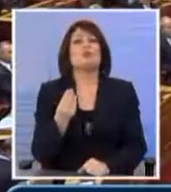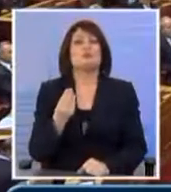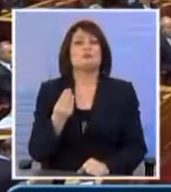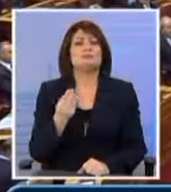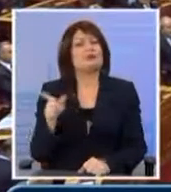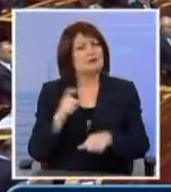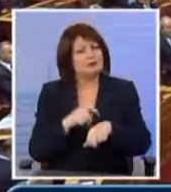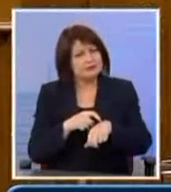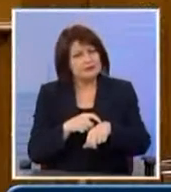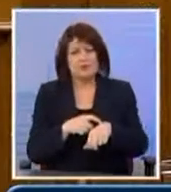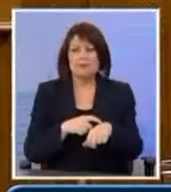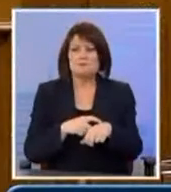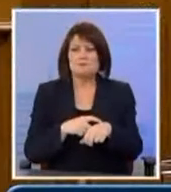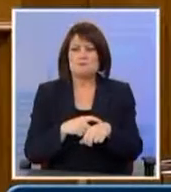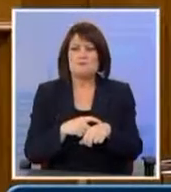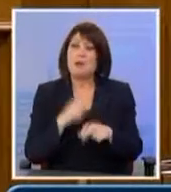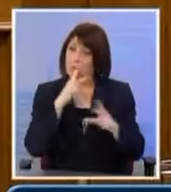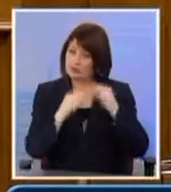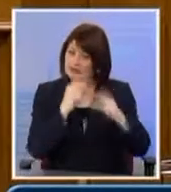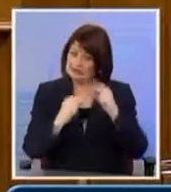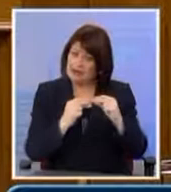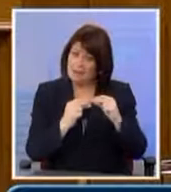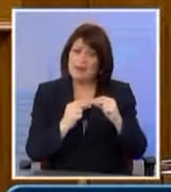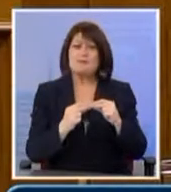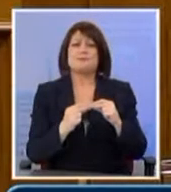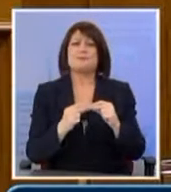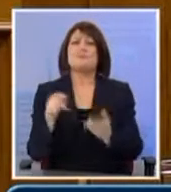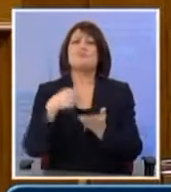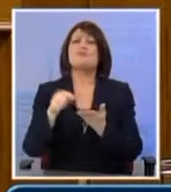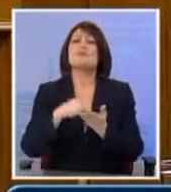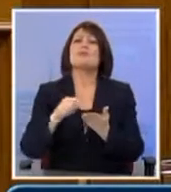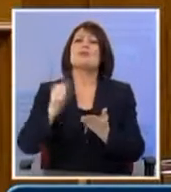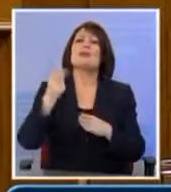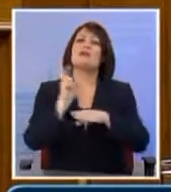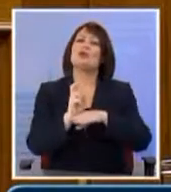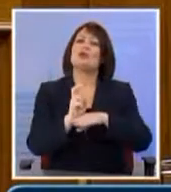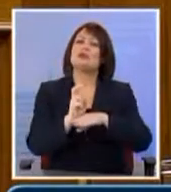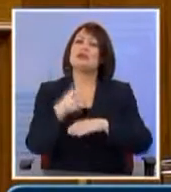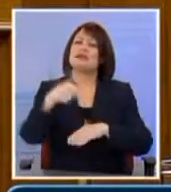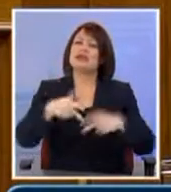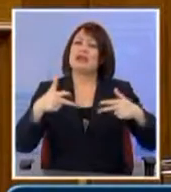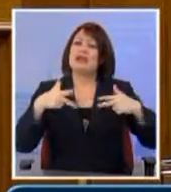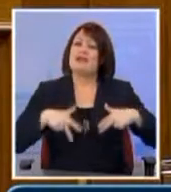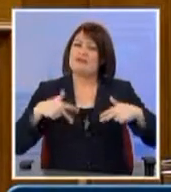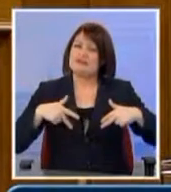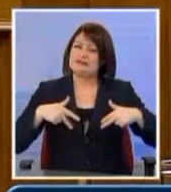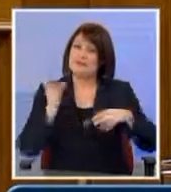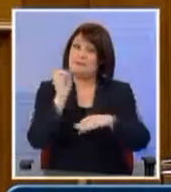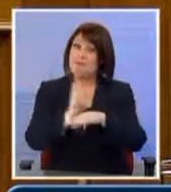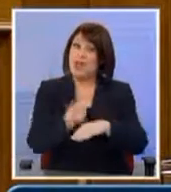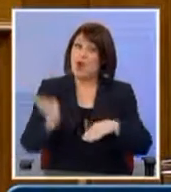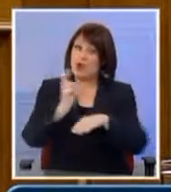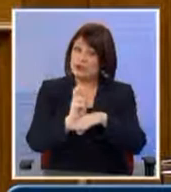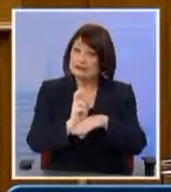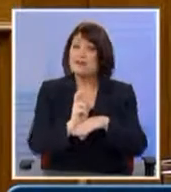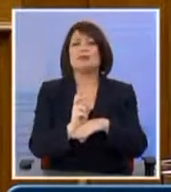ήδη, τώρα που μιλάμε, το κυκλικό διορθωμένα πρωτογενές πλεόνασμα της γενικής κυβέρνησης, δηλαδή το